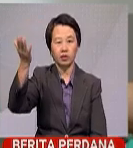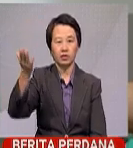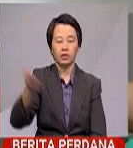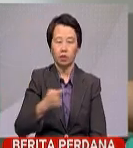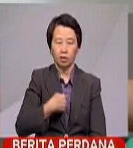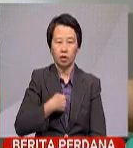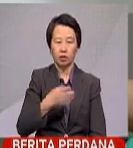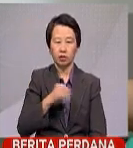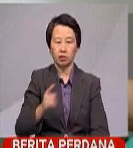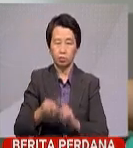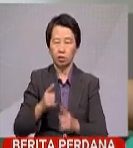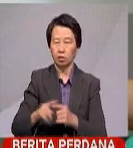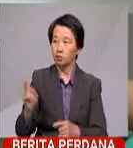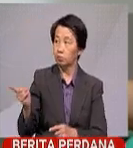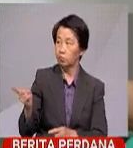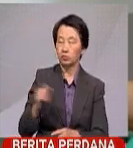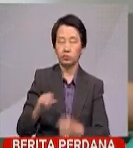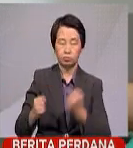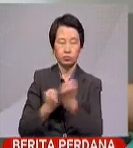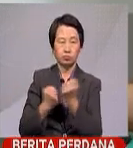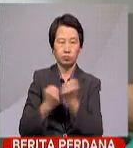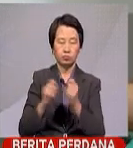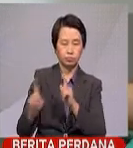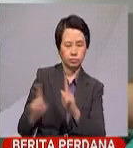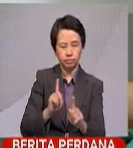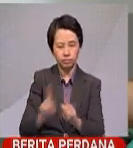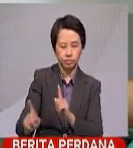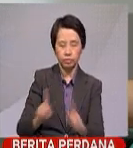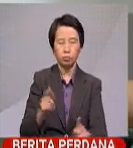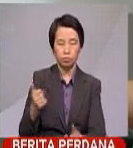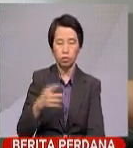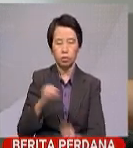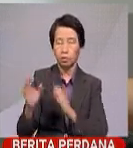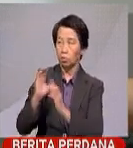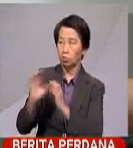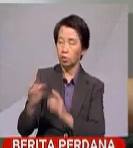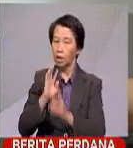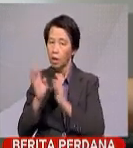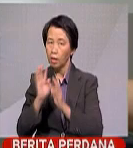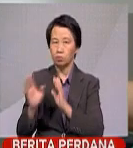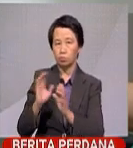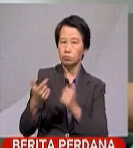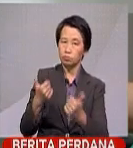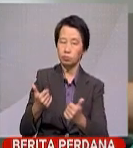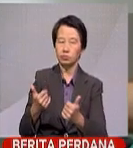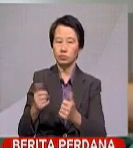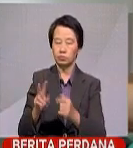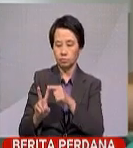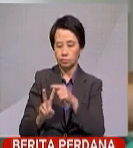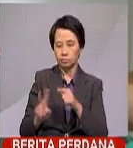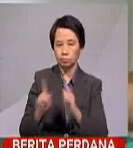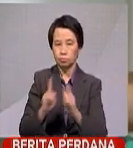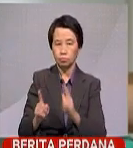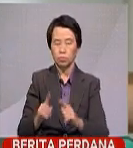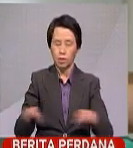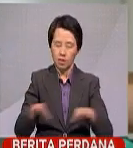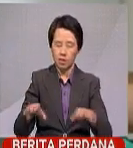Saya dan partner saya pun support each other and communicate. Then just give our